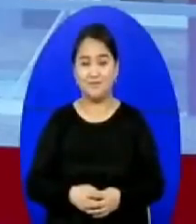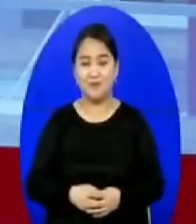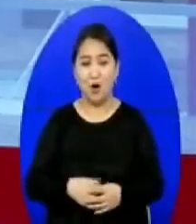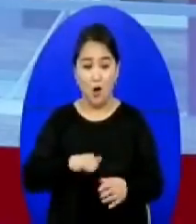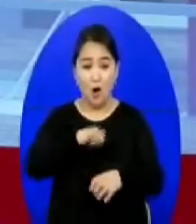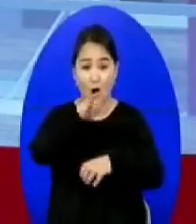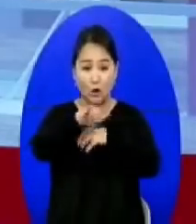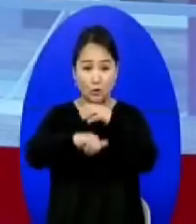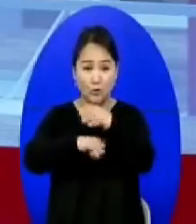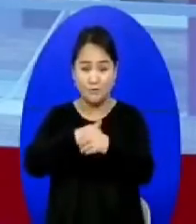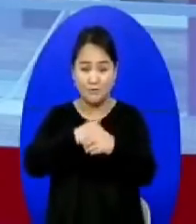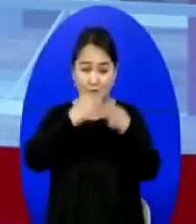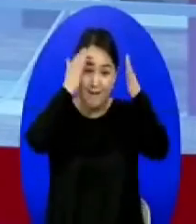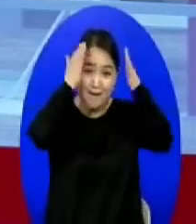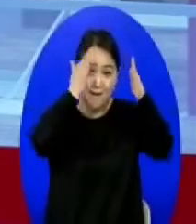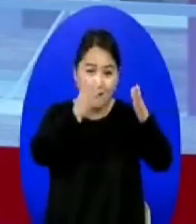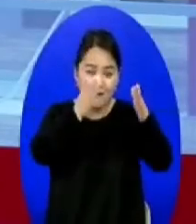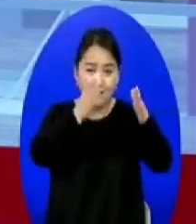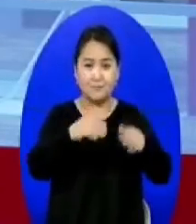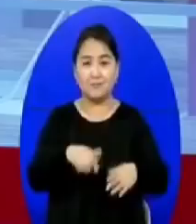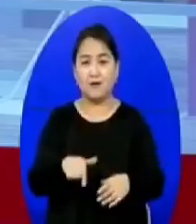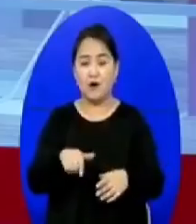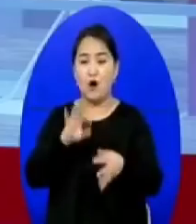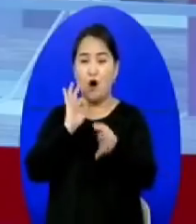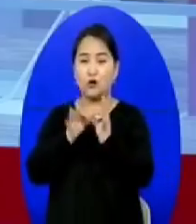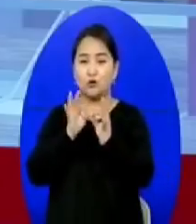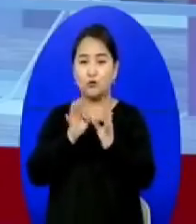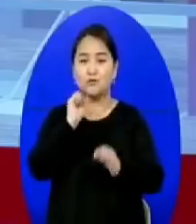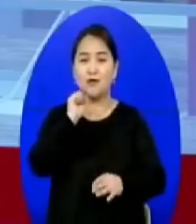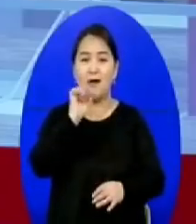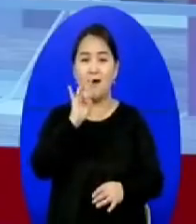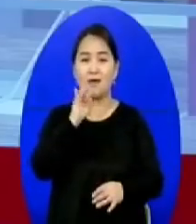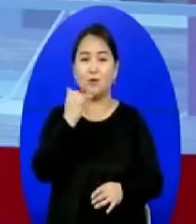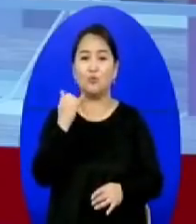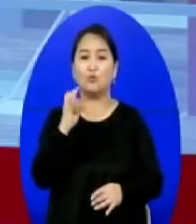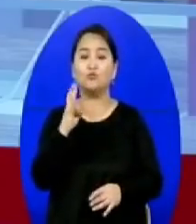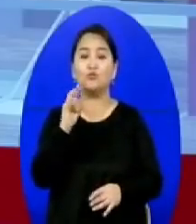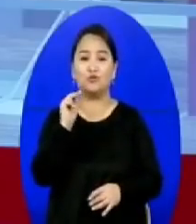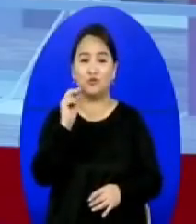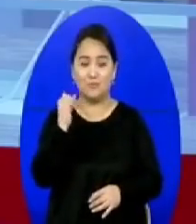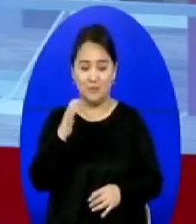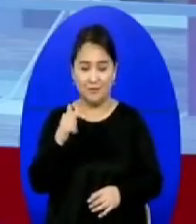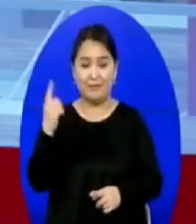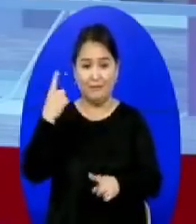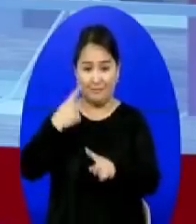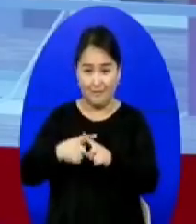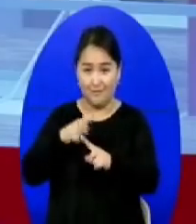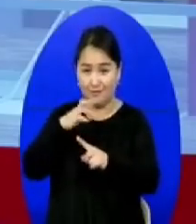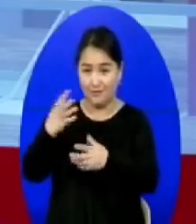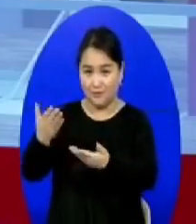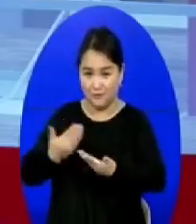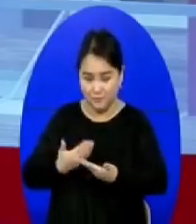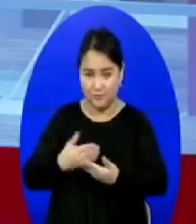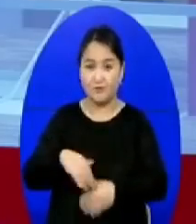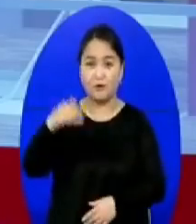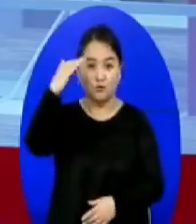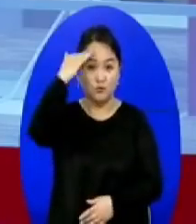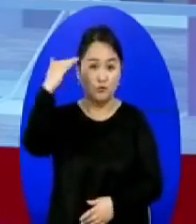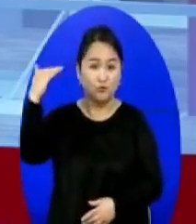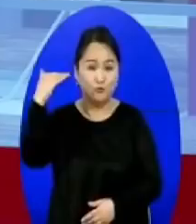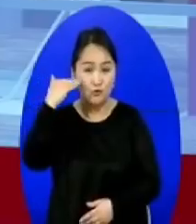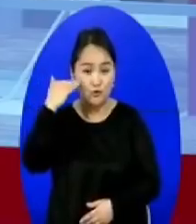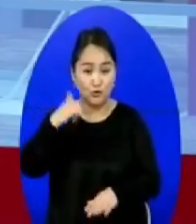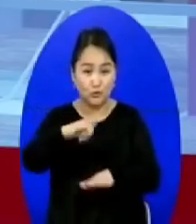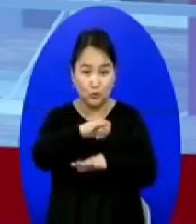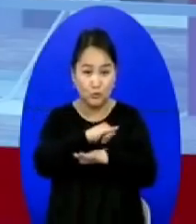Олон улсад болсон анхаарал татсан бусад үйл явдлын мэдээллийг орчуулагч редактор Ариун Шимэг дахин өргөхээр ажиллаж байна. Тэр өнөөдөр бүгд найранд харчилсан Солонгос ард улс Япон тэнгис